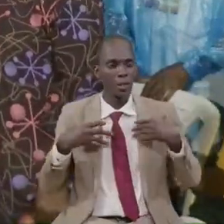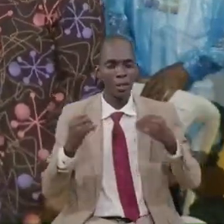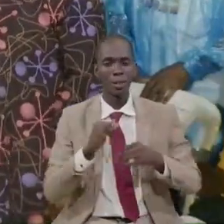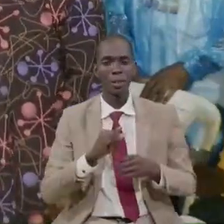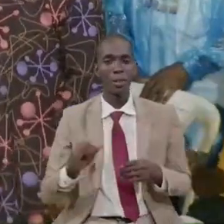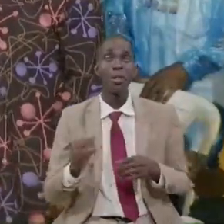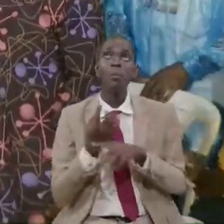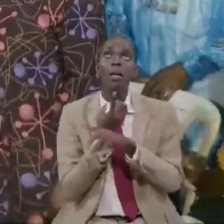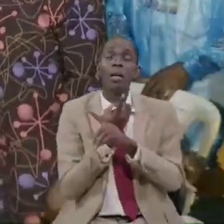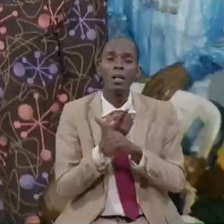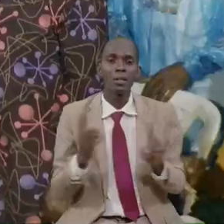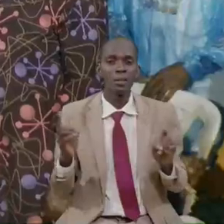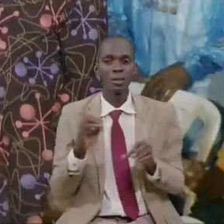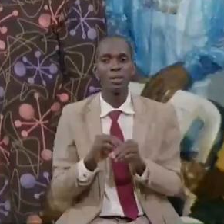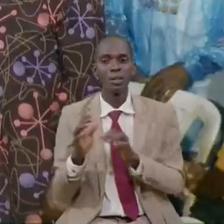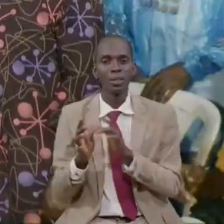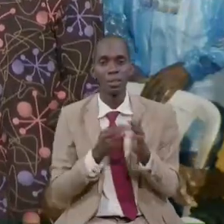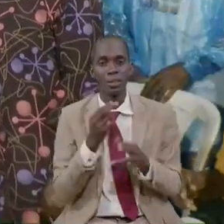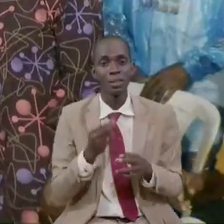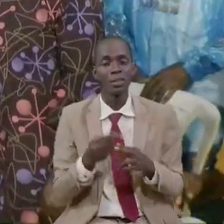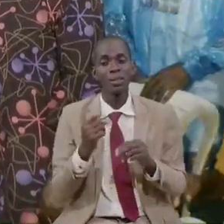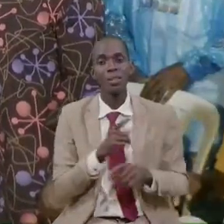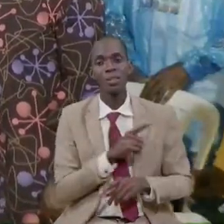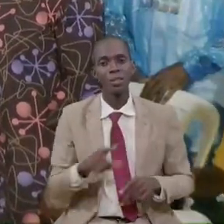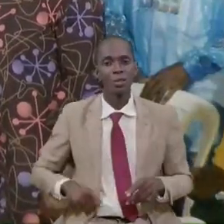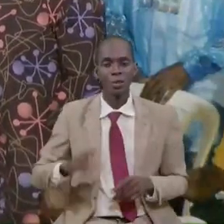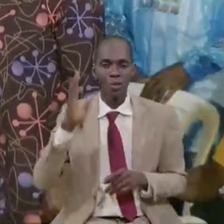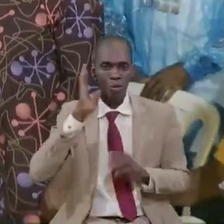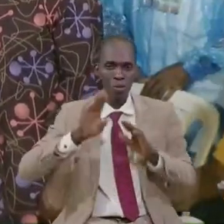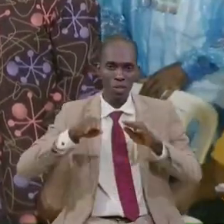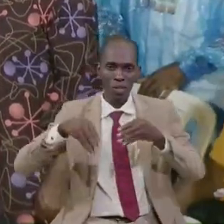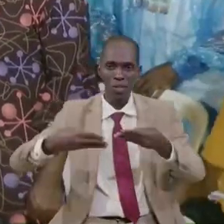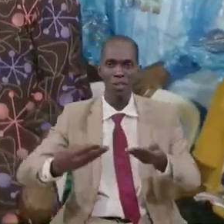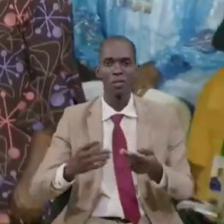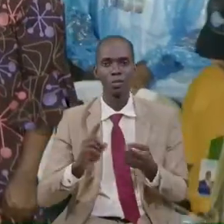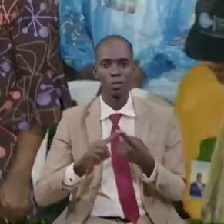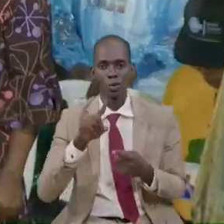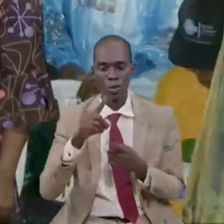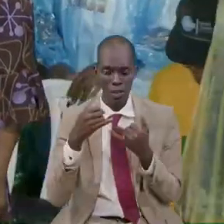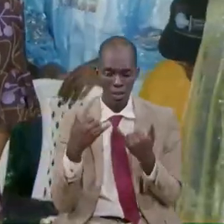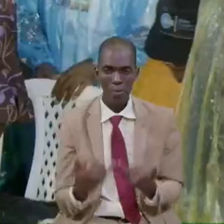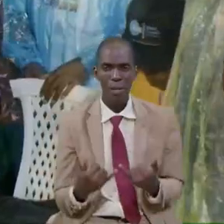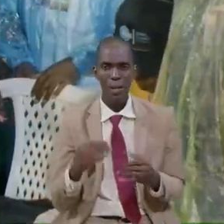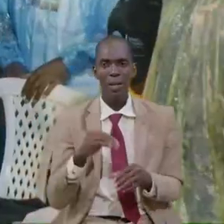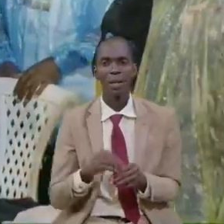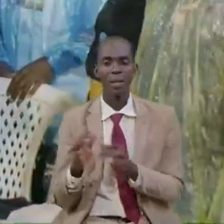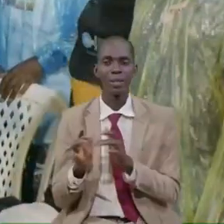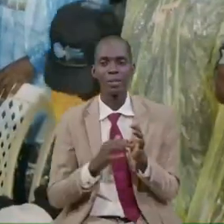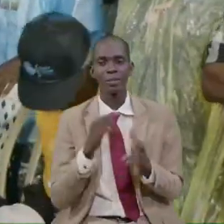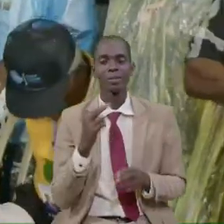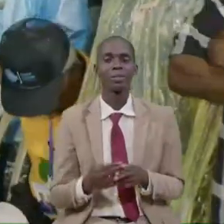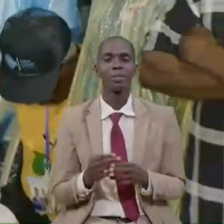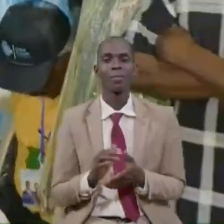guérison, délivrance. Le Seigneur vous le donnera maintenant.